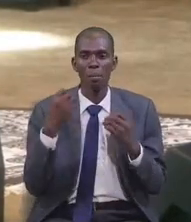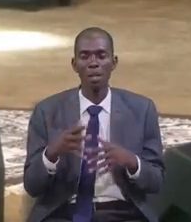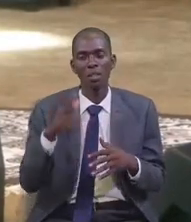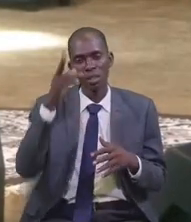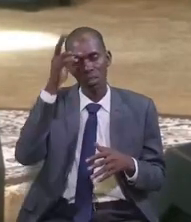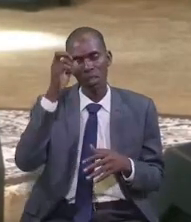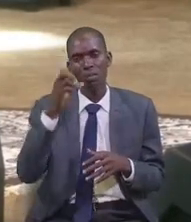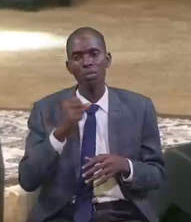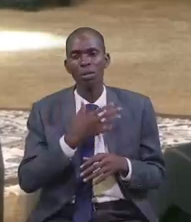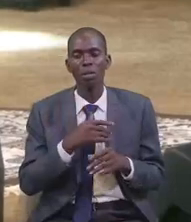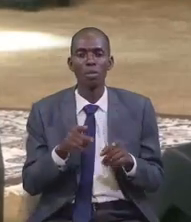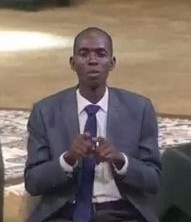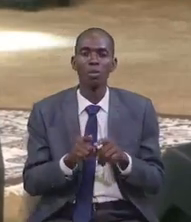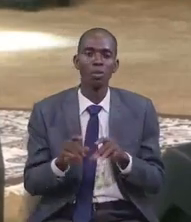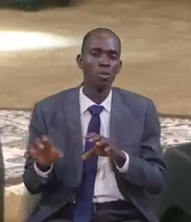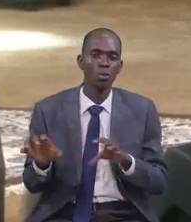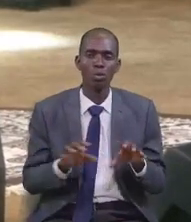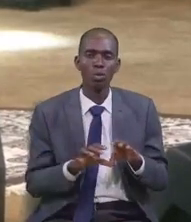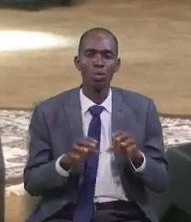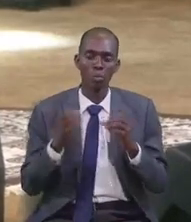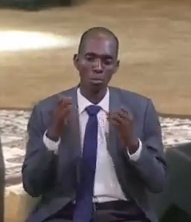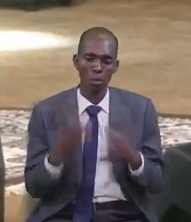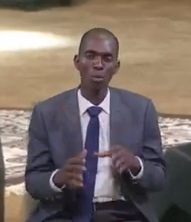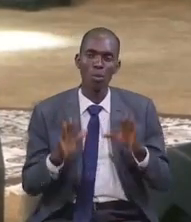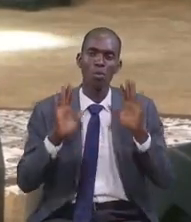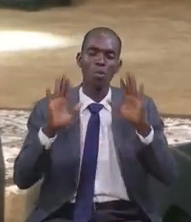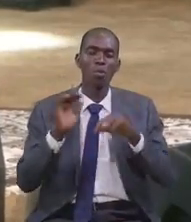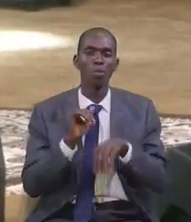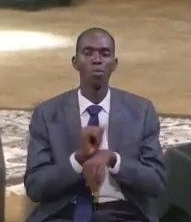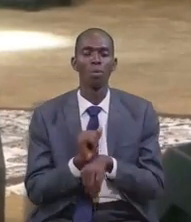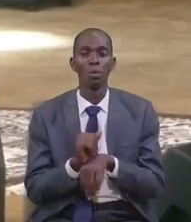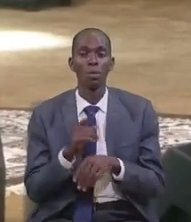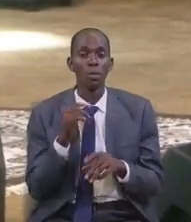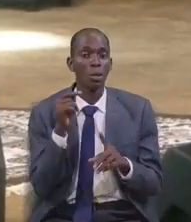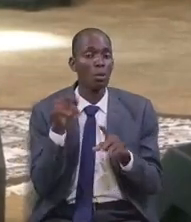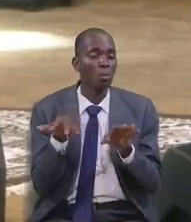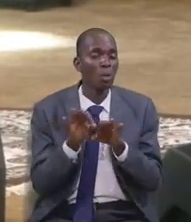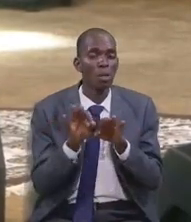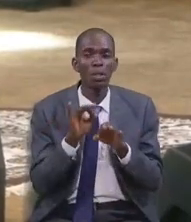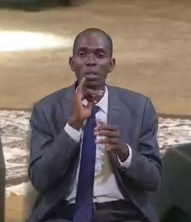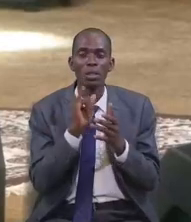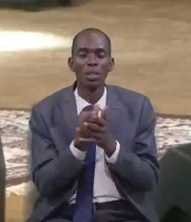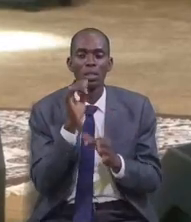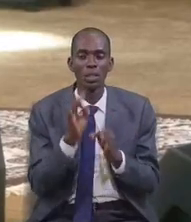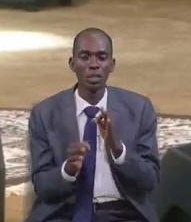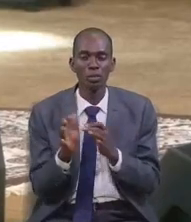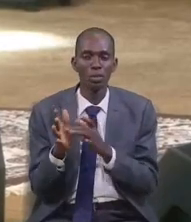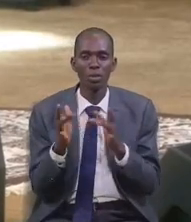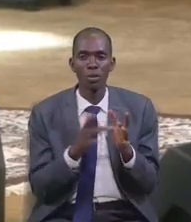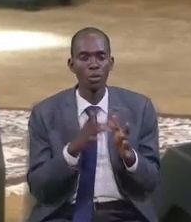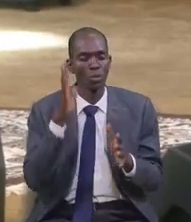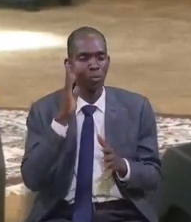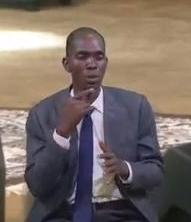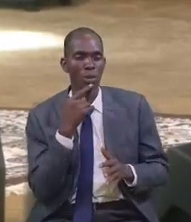chasses les démons, tu fais beaucoup de miracles. Mais ce que je dis, c'est que si Jésus dira à ces